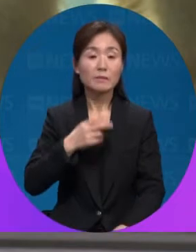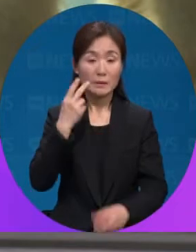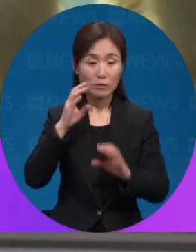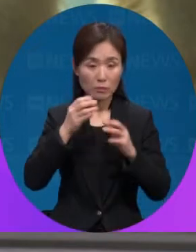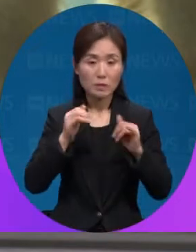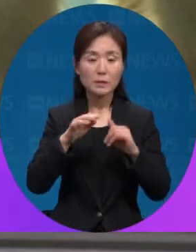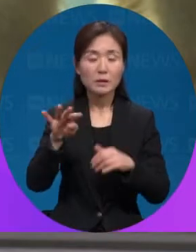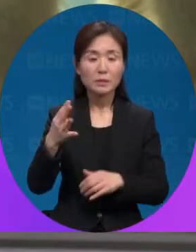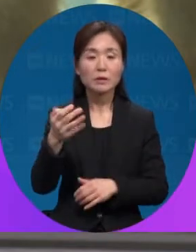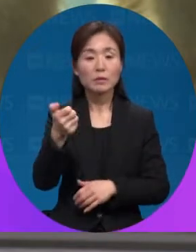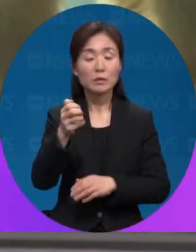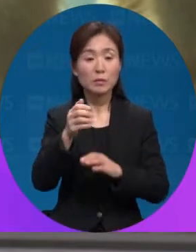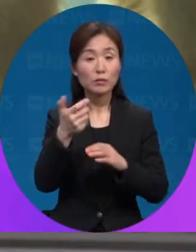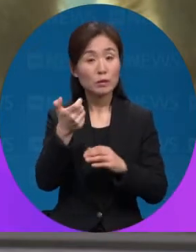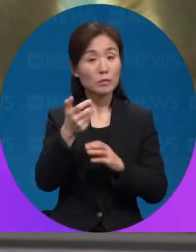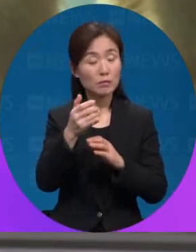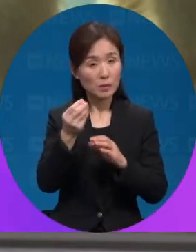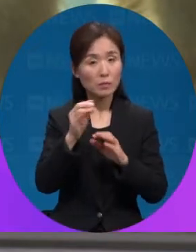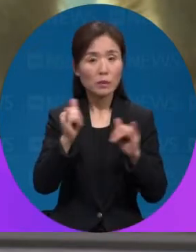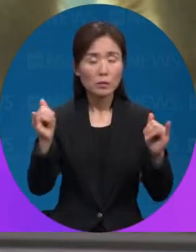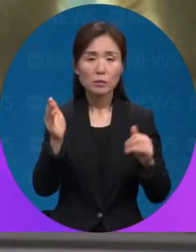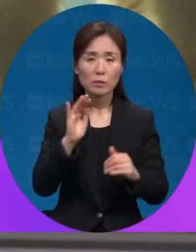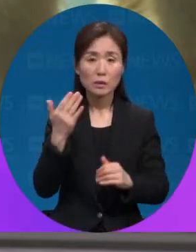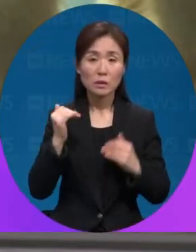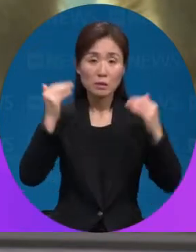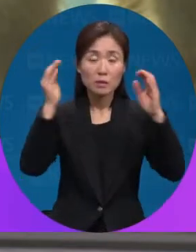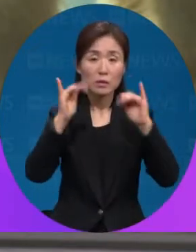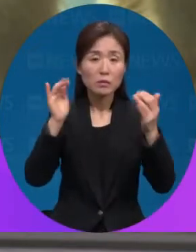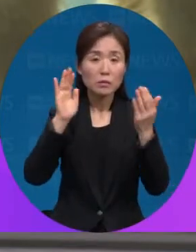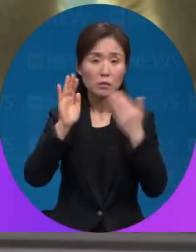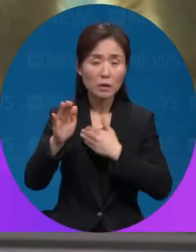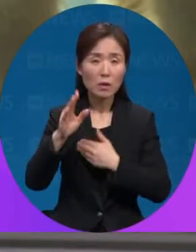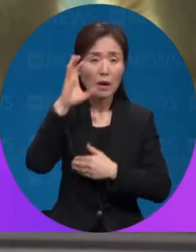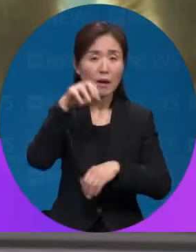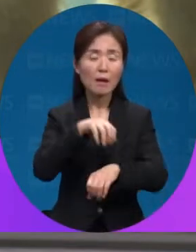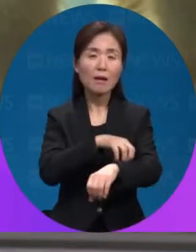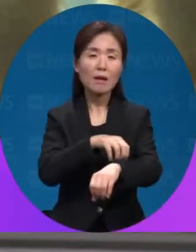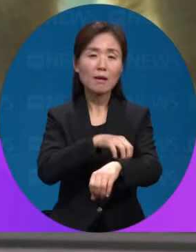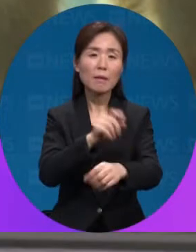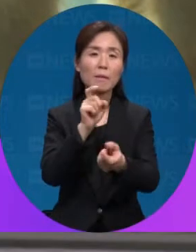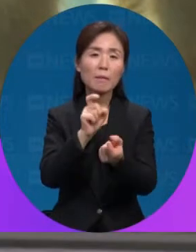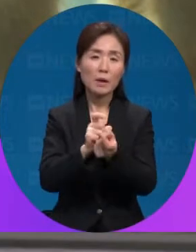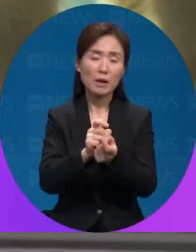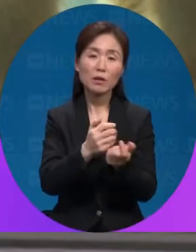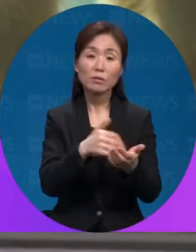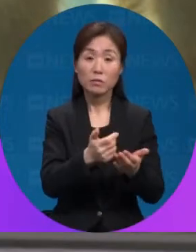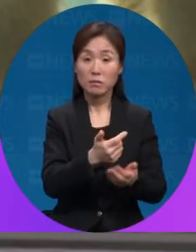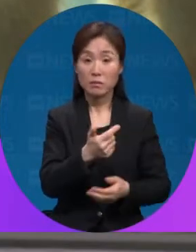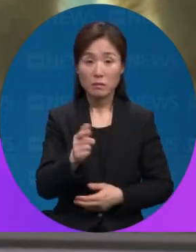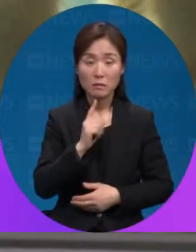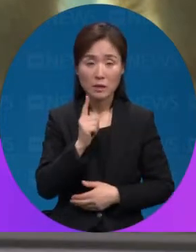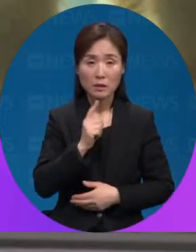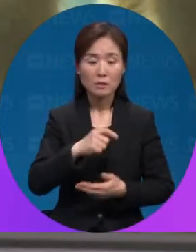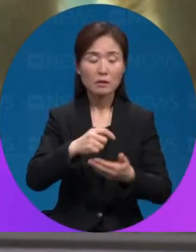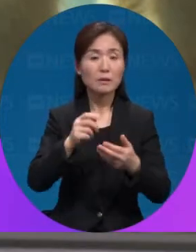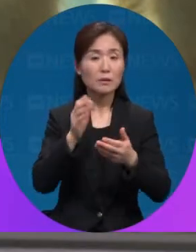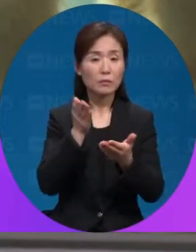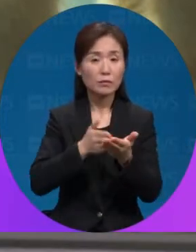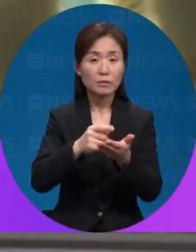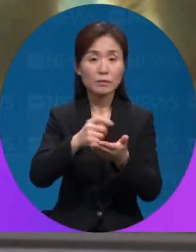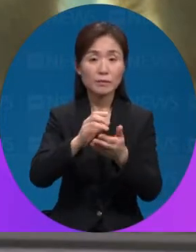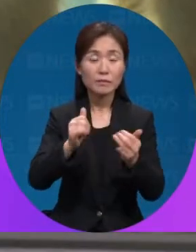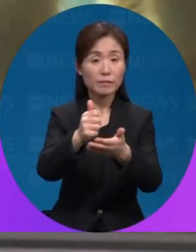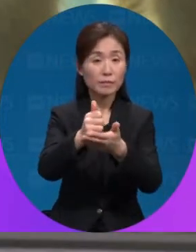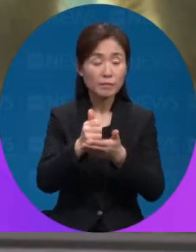성인이 된 뒤에도 알레르기가 생기는 경우도 많았다고 하는데요 취재 기자와 자세한 얘기 나눠보고